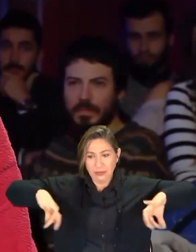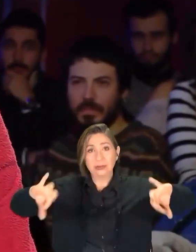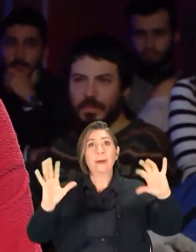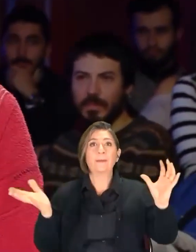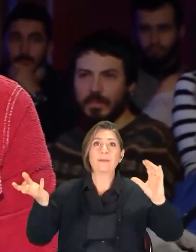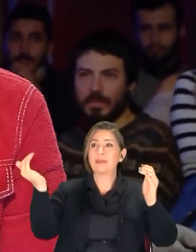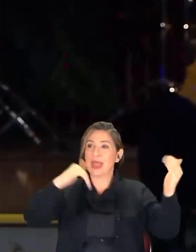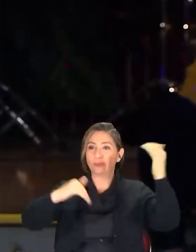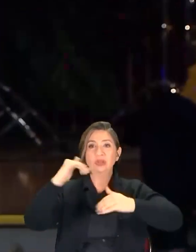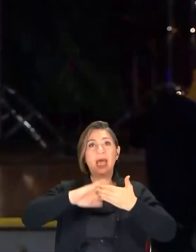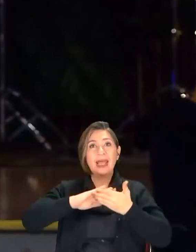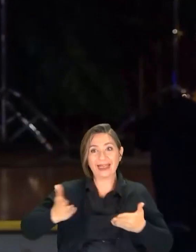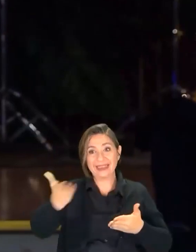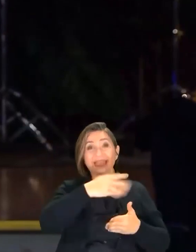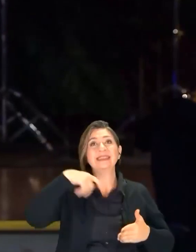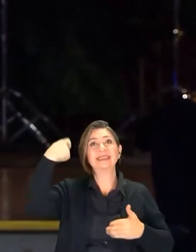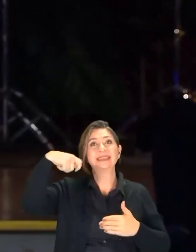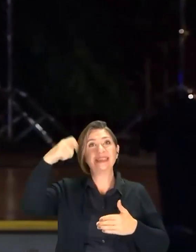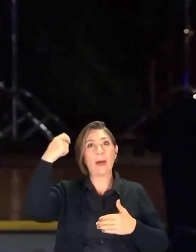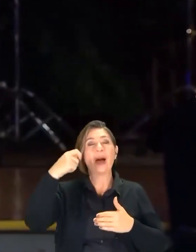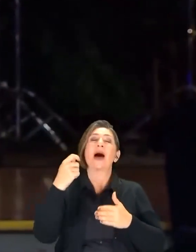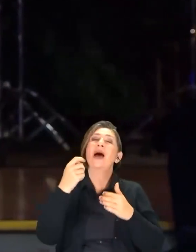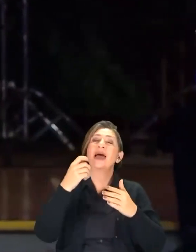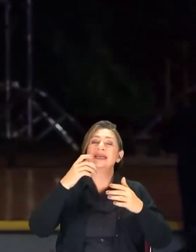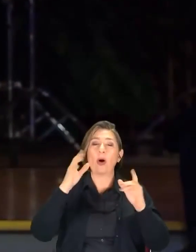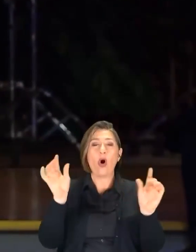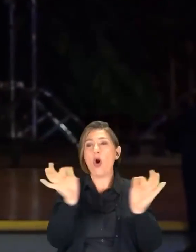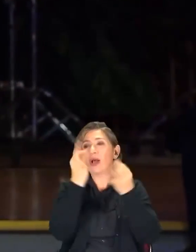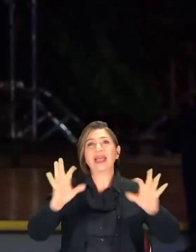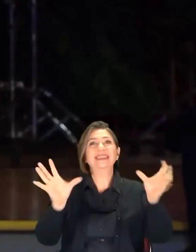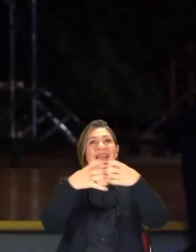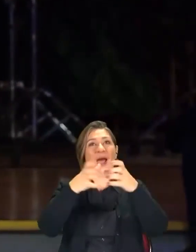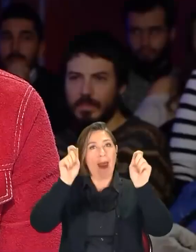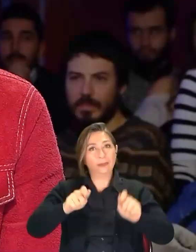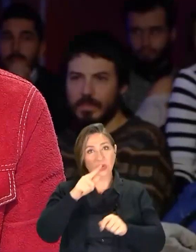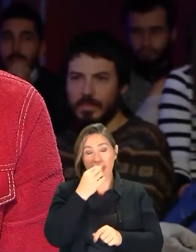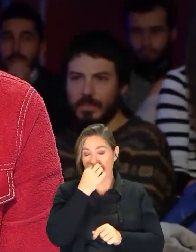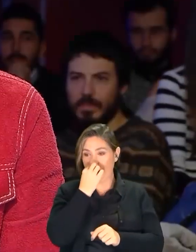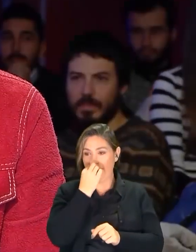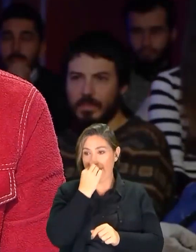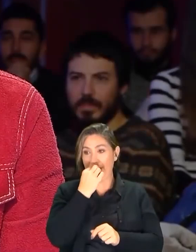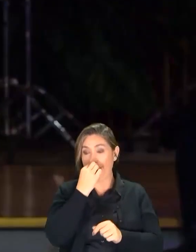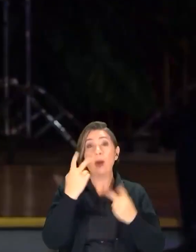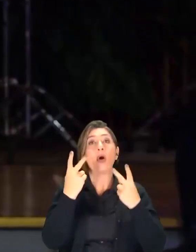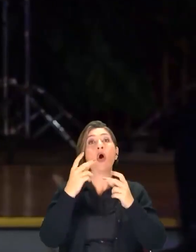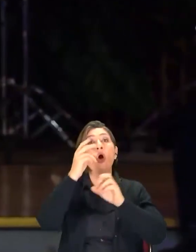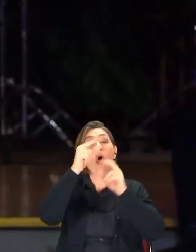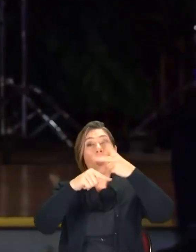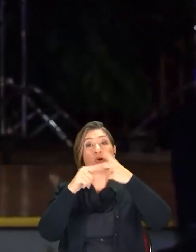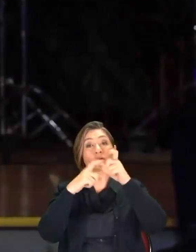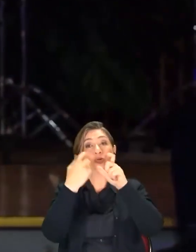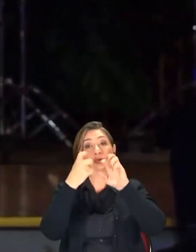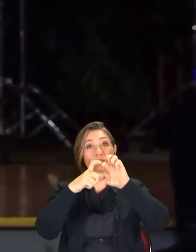birleşmiş arkadaşlar sinema Senfoni Orkestrası diye bir orkestra kurmuşlar on ş Özgür Sevinç Evet ben daha